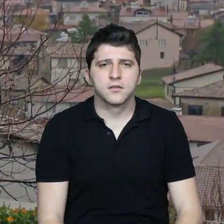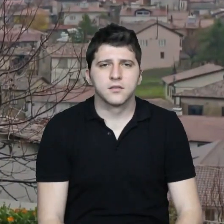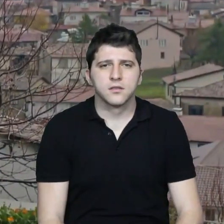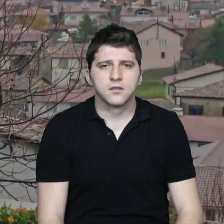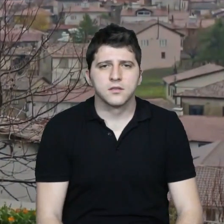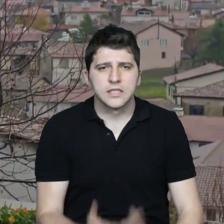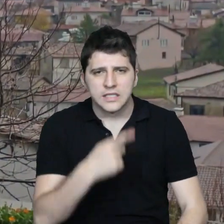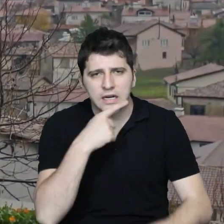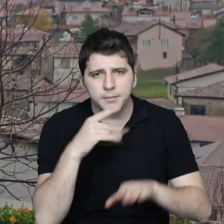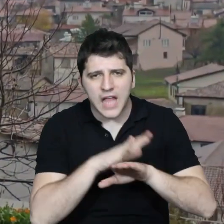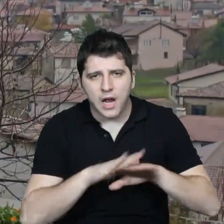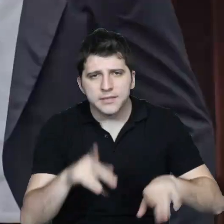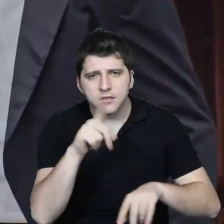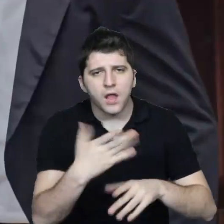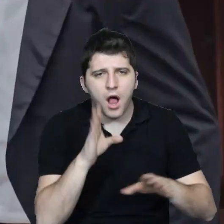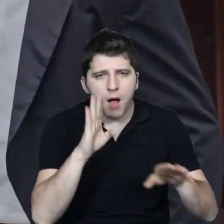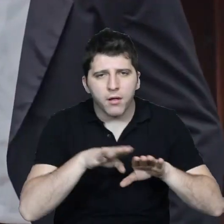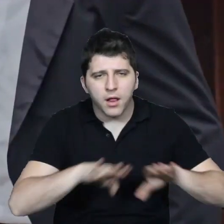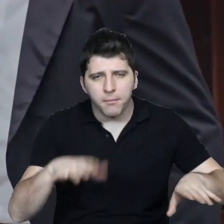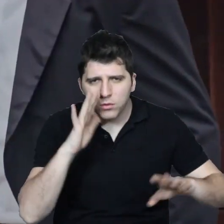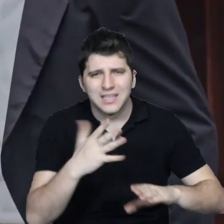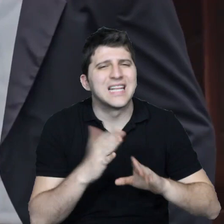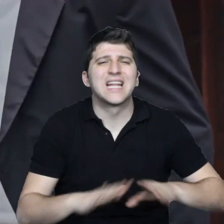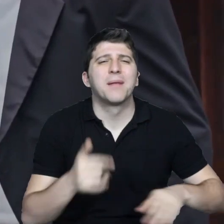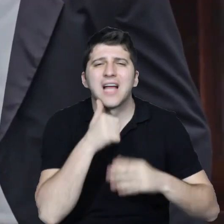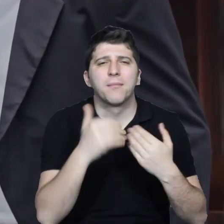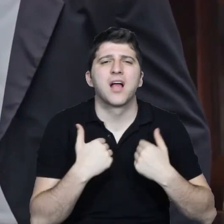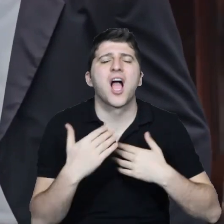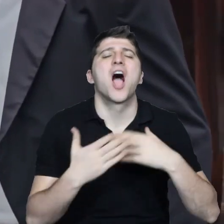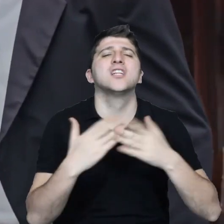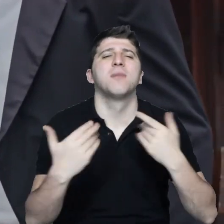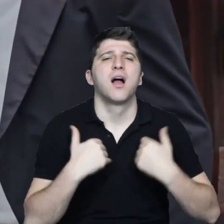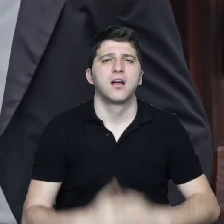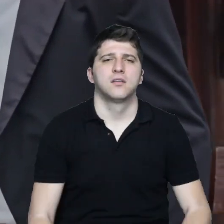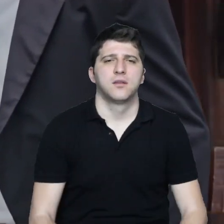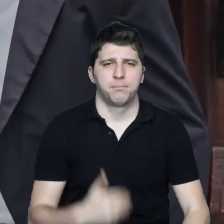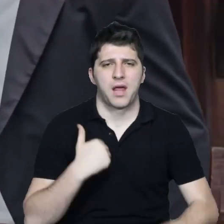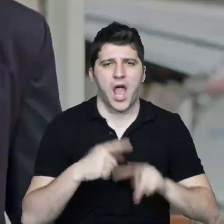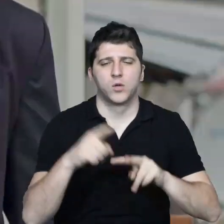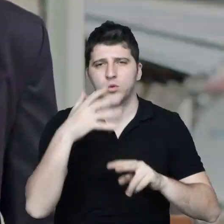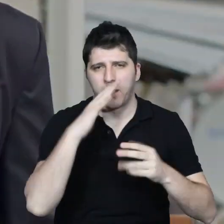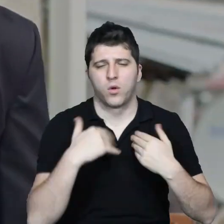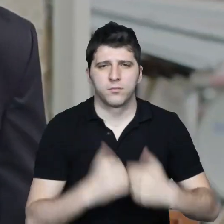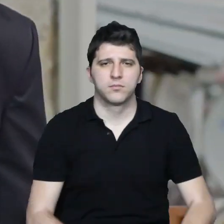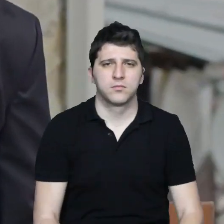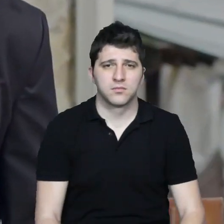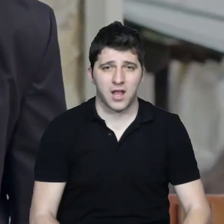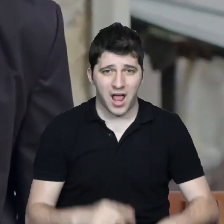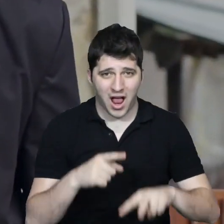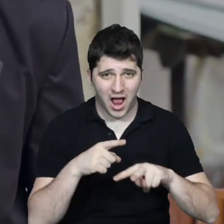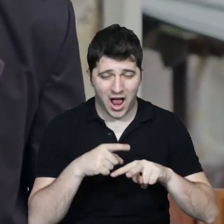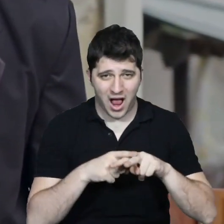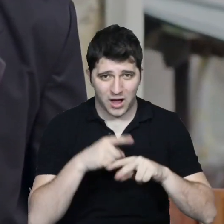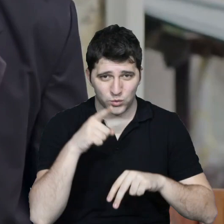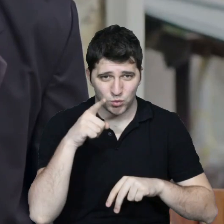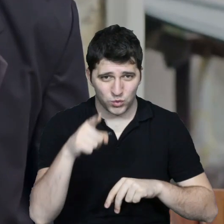Kırmızı alımsın yavrum sen. Ne bu kapıların önüne serilmeler falan? Ne serilmesi abi? Bana karışma. Ben Aysu'yu bekliyorum. Aysu Göktaş'ı